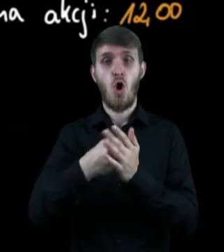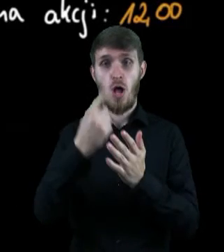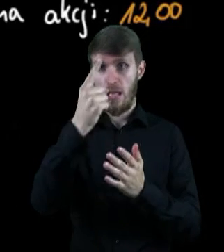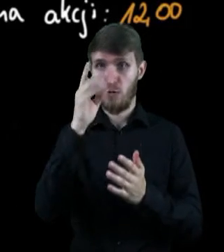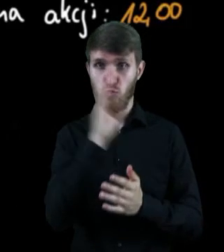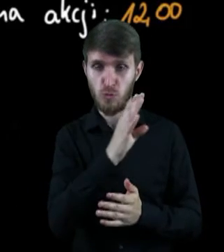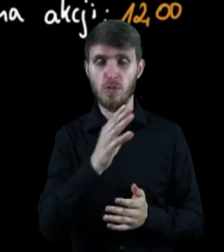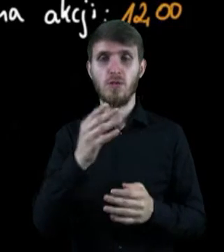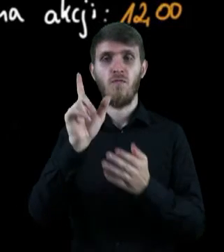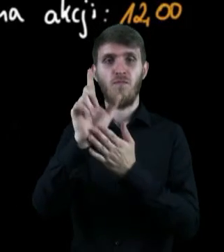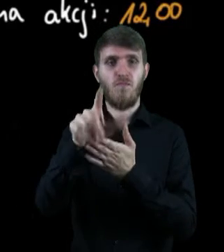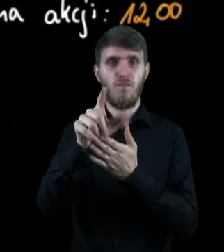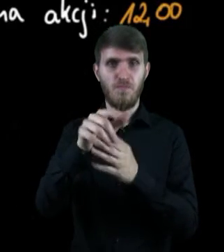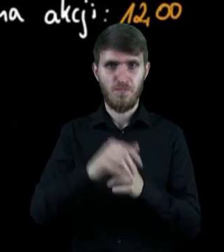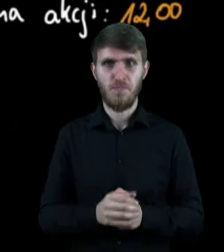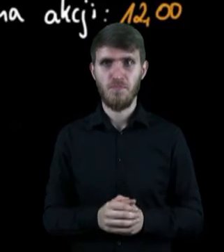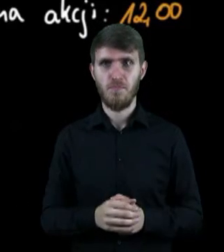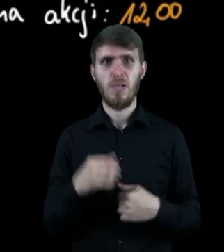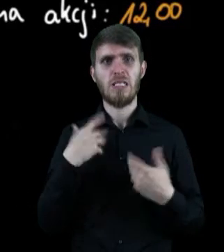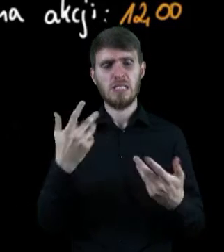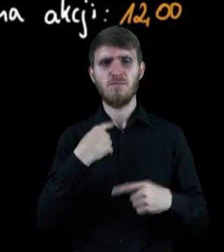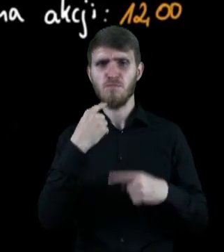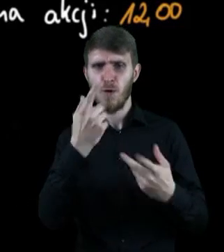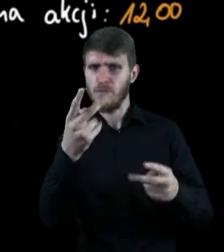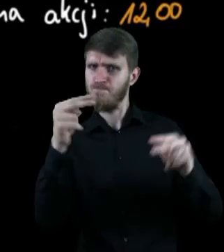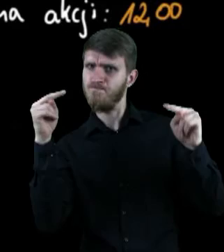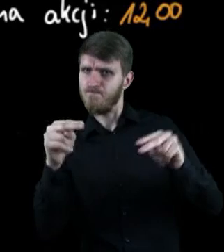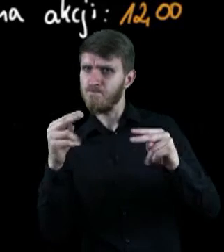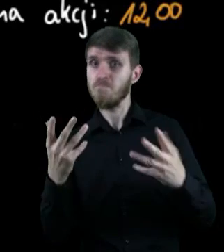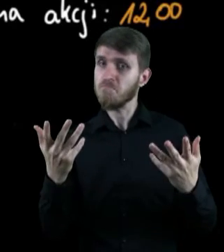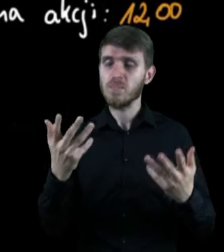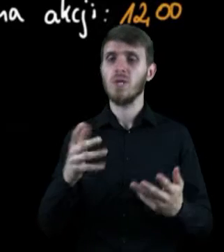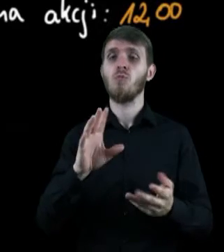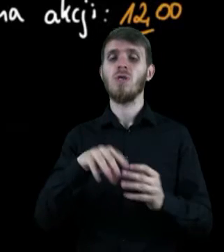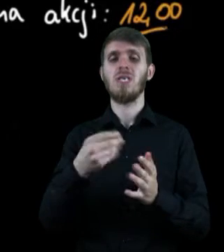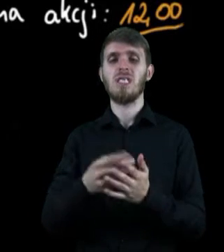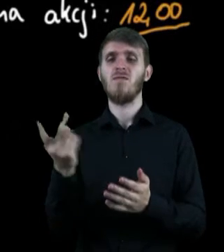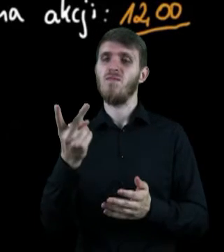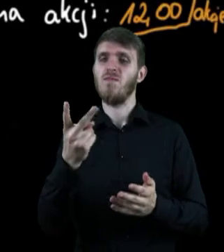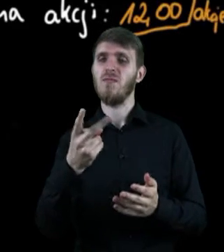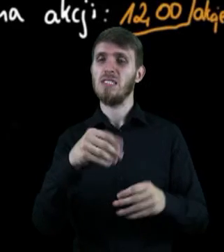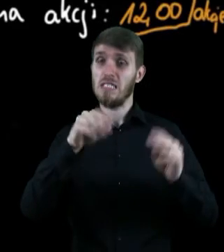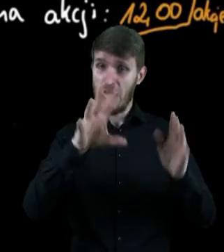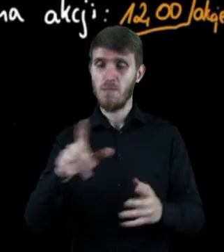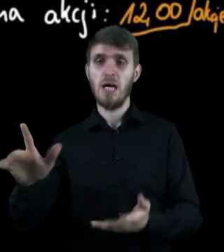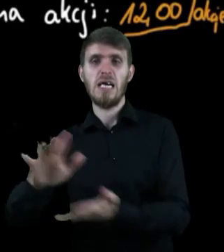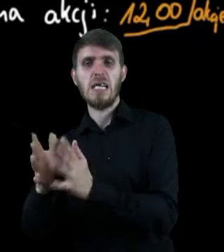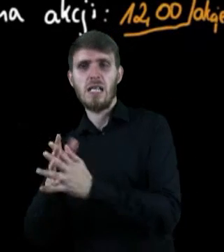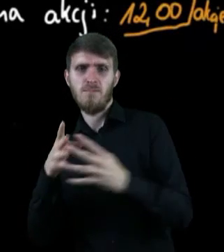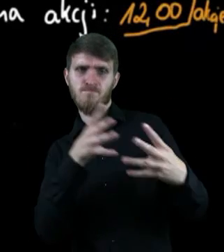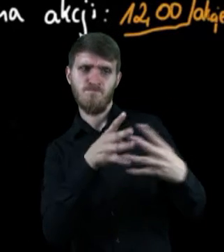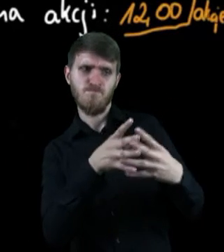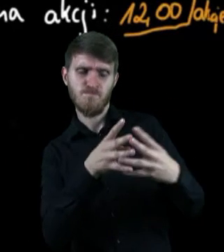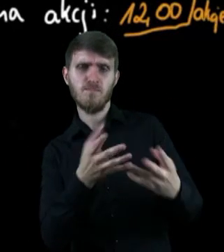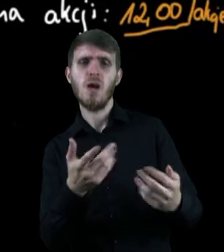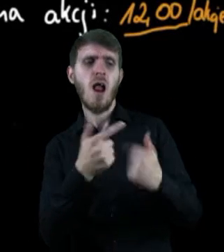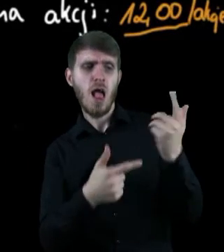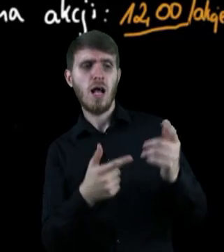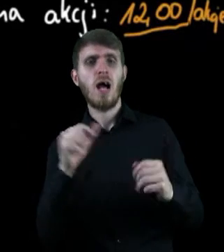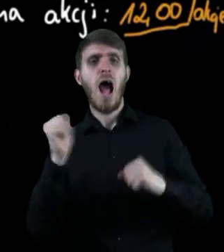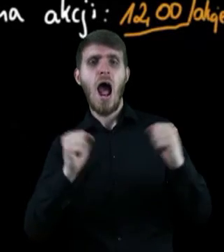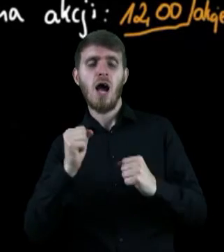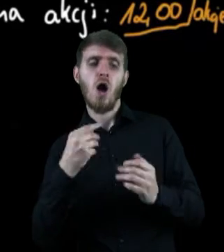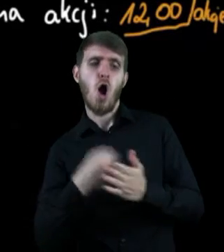Natomiast w przypadku sklepu Jacka cena ta wynosi 12 zł za akcję. Chciałbym się przyjrzeć tym wielkościom